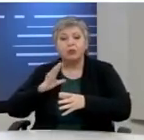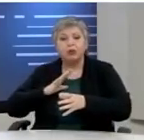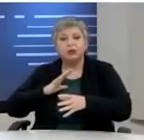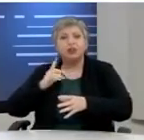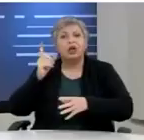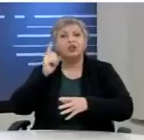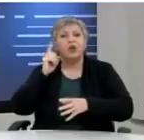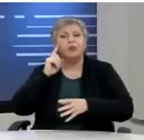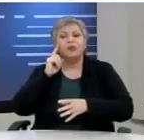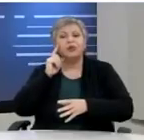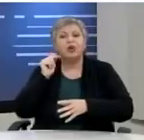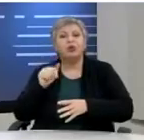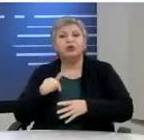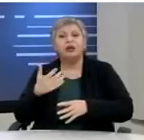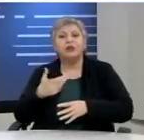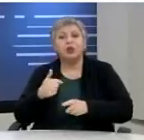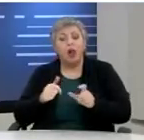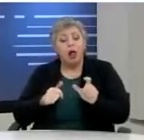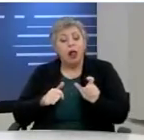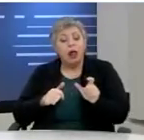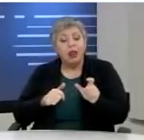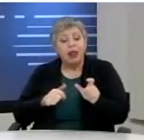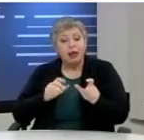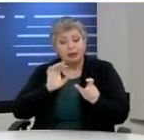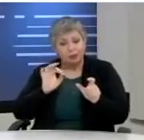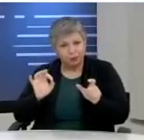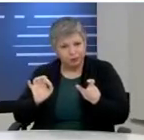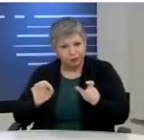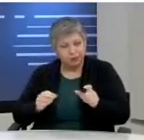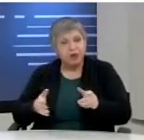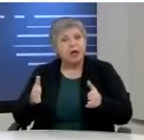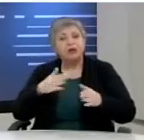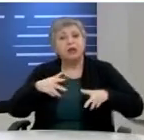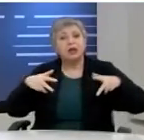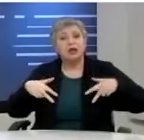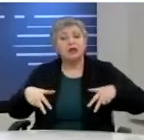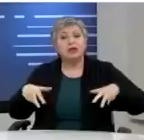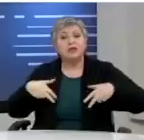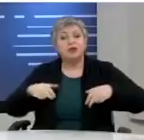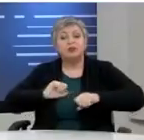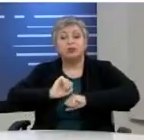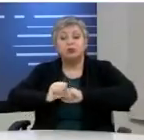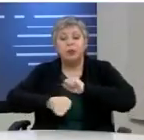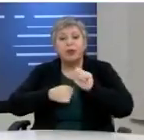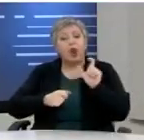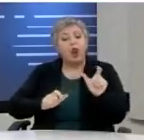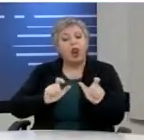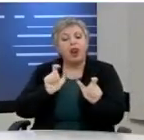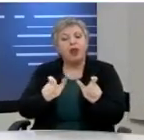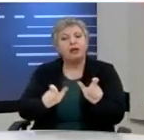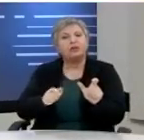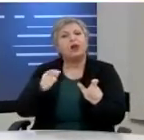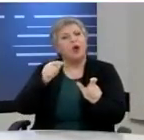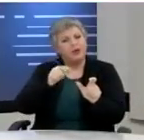ο όρος Μακεδονία, και ακόμα και σήμερα το νομίζει, όλες οι κυβερνήσεις να παλεύουν για σύνθετη ονομασία με τον όρο Μακεδονία